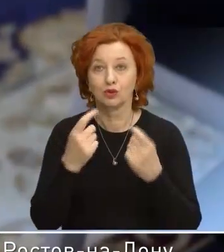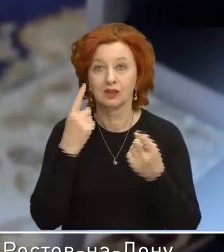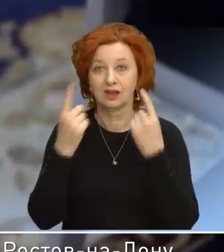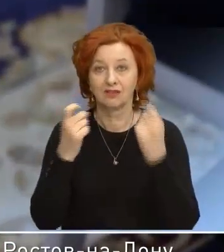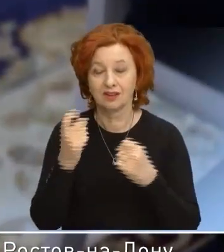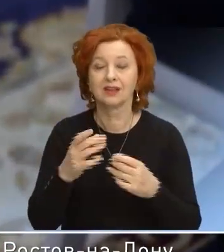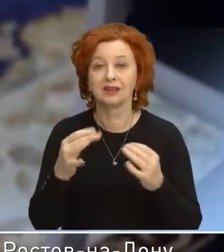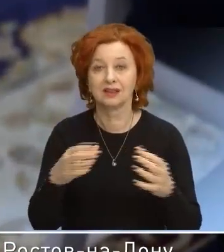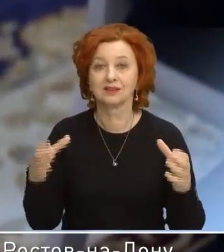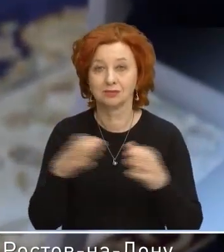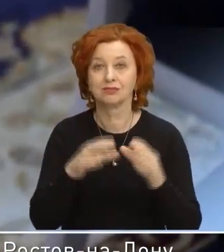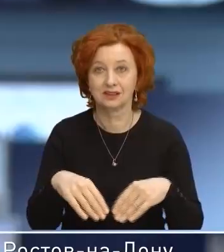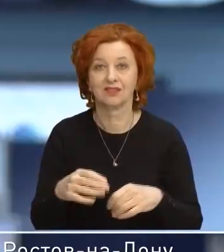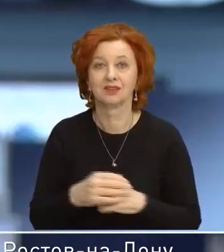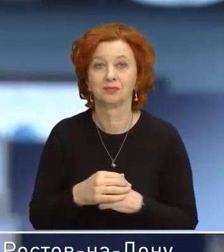и составить претензию.